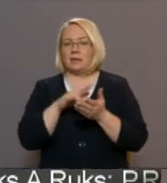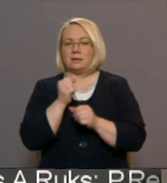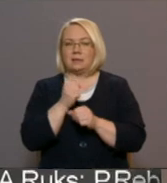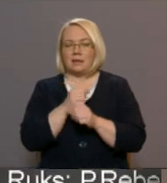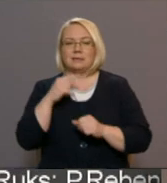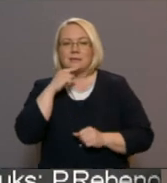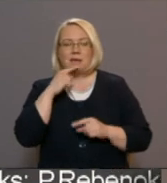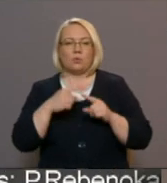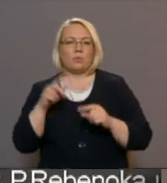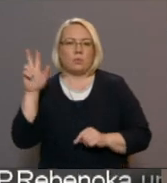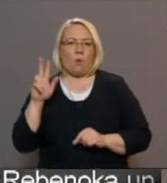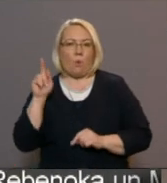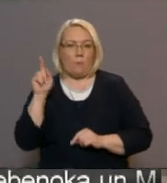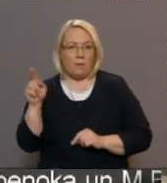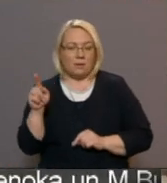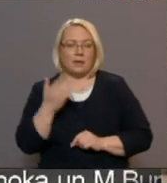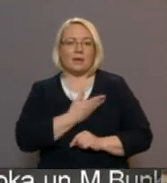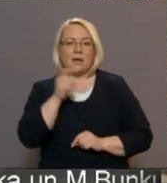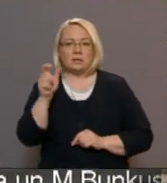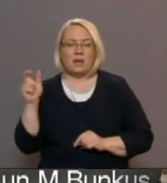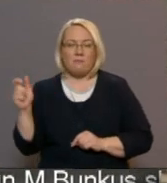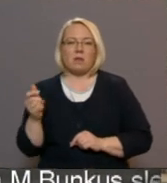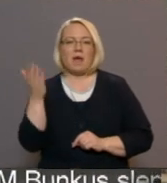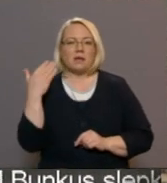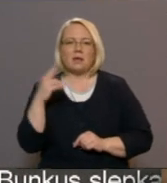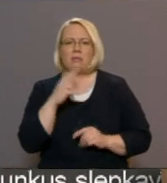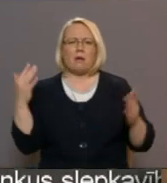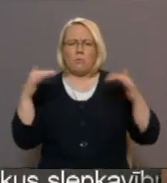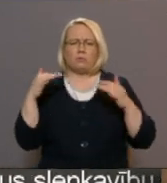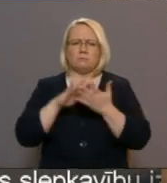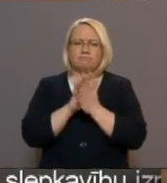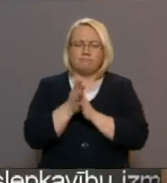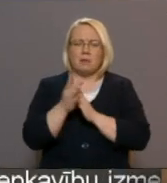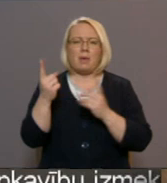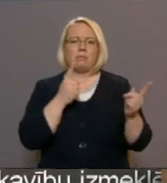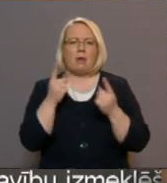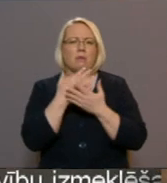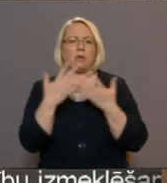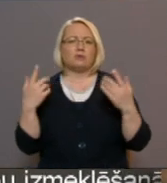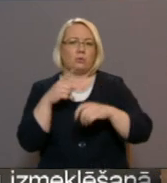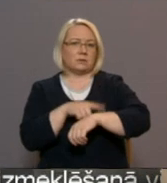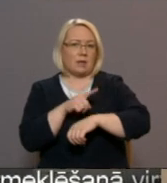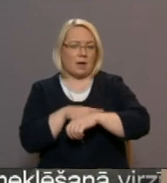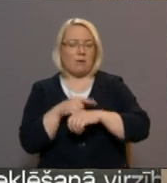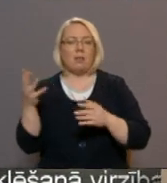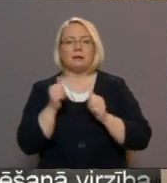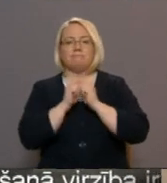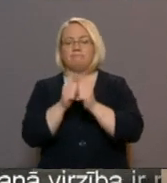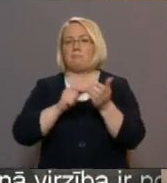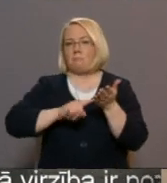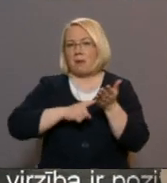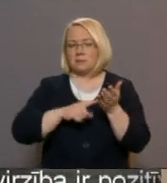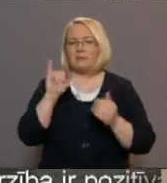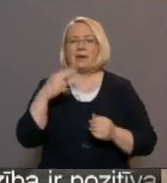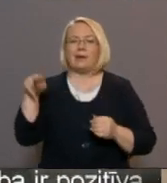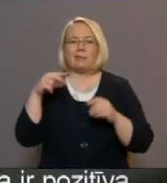un Daugavpilī. Iedzīvotāji aicināti nepulcēties un nāk dažādos dienas laikos. Līdzi jāņem pase vai